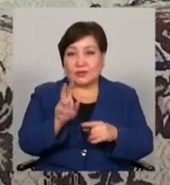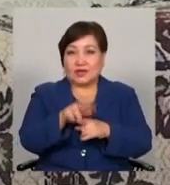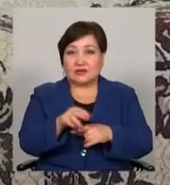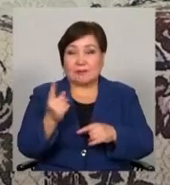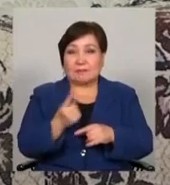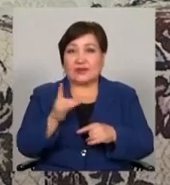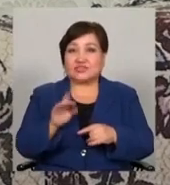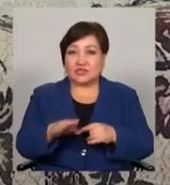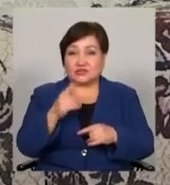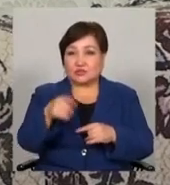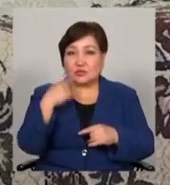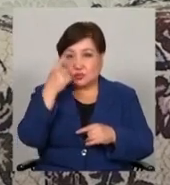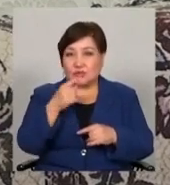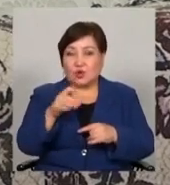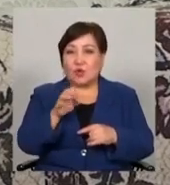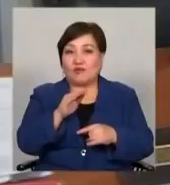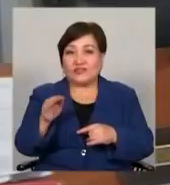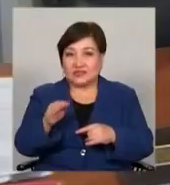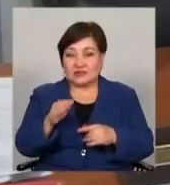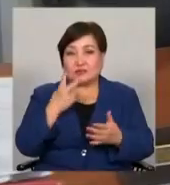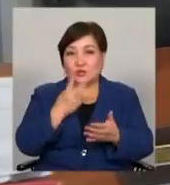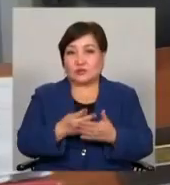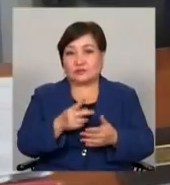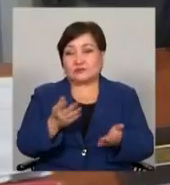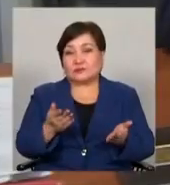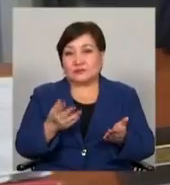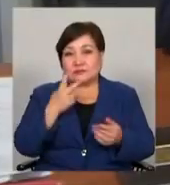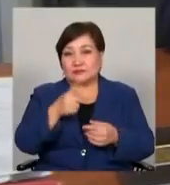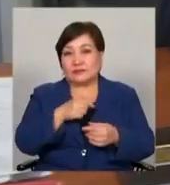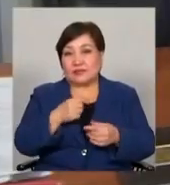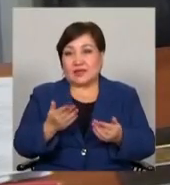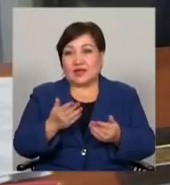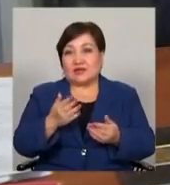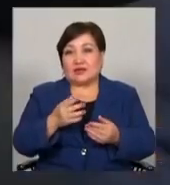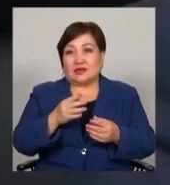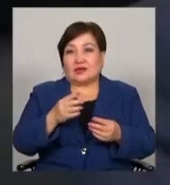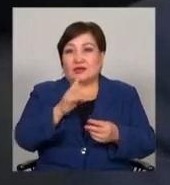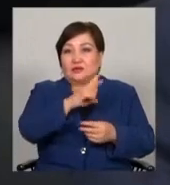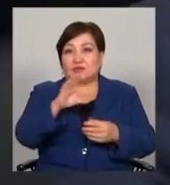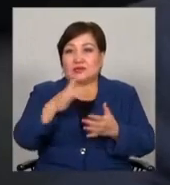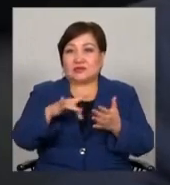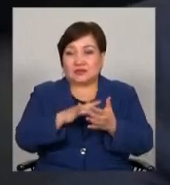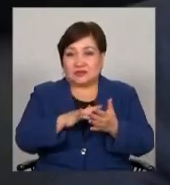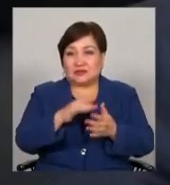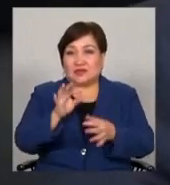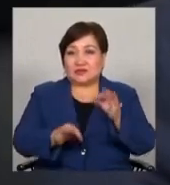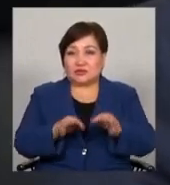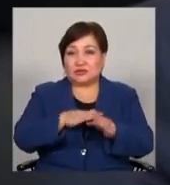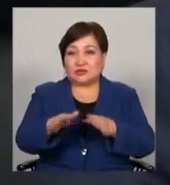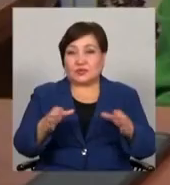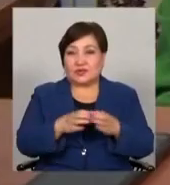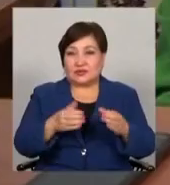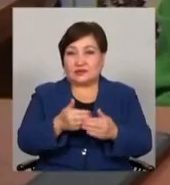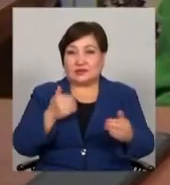көрдік. Офисін көрдік, өзін көрдік дегендей. Ал Нұрсұлтан қаласы жеке сот орындаушылар палатасы оған алдын ала ескерту